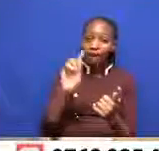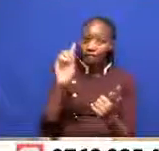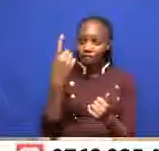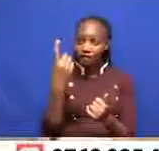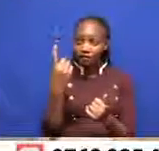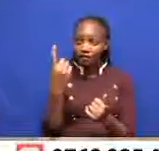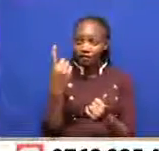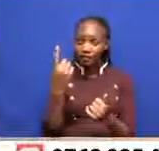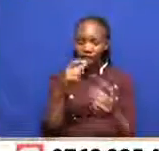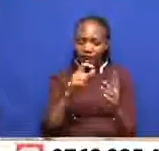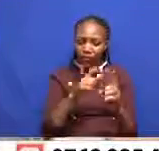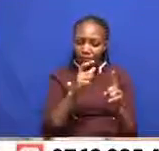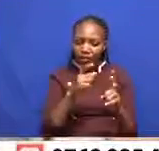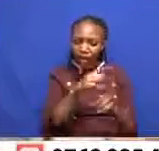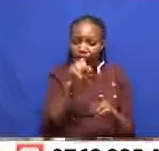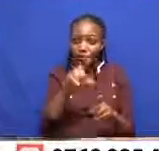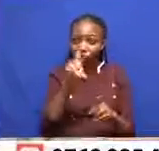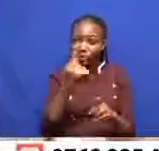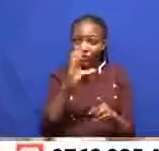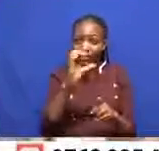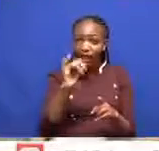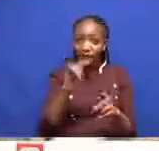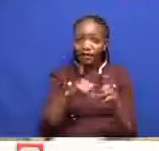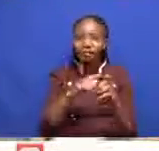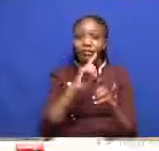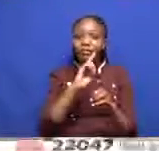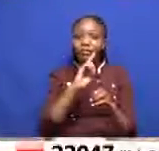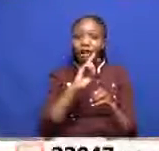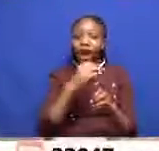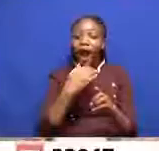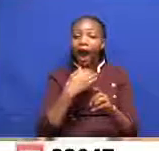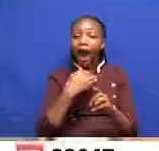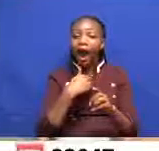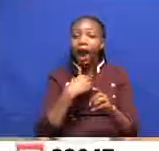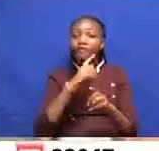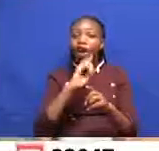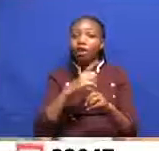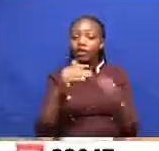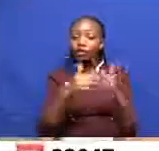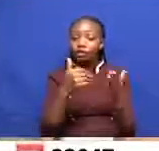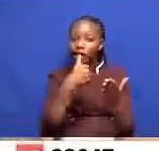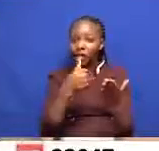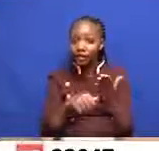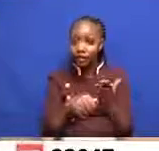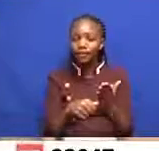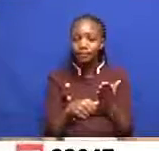kwenda kwa DCI, barua order itoke ya kustopisha eviction hiyo shamba,